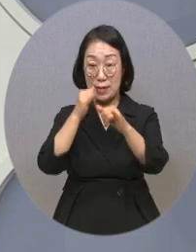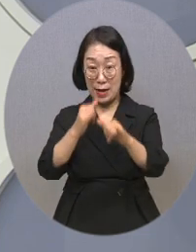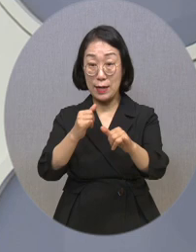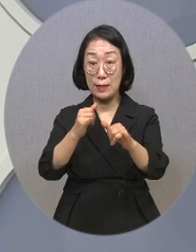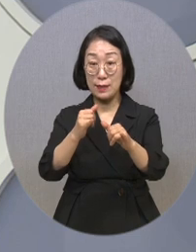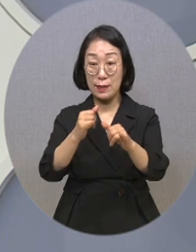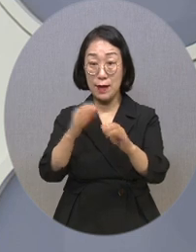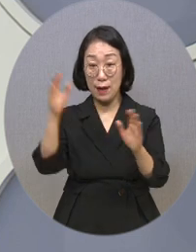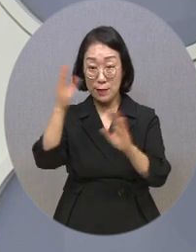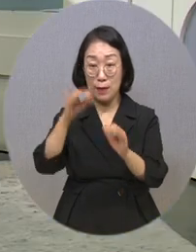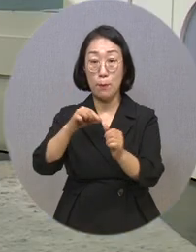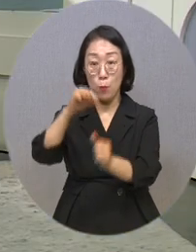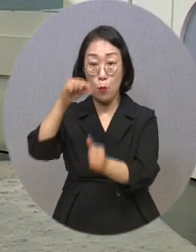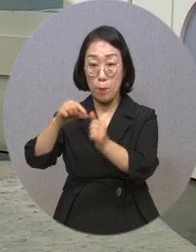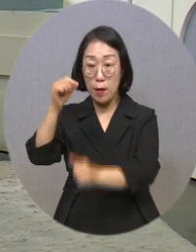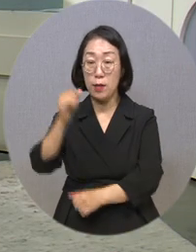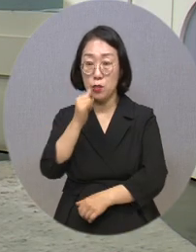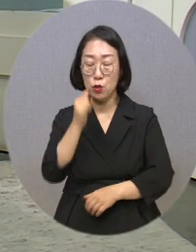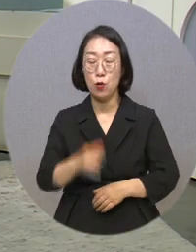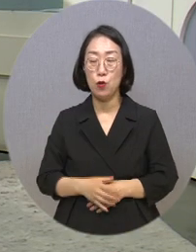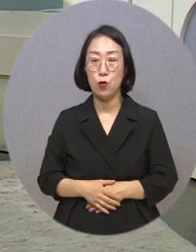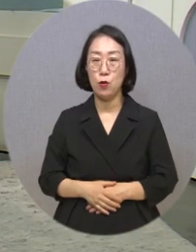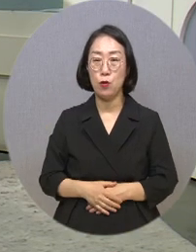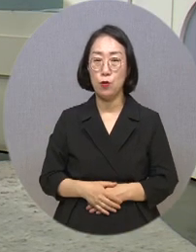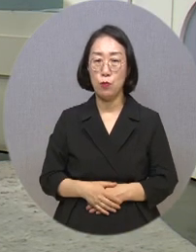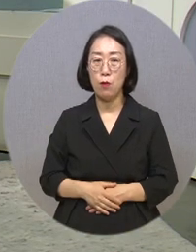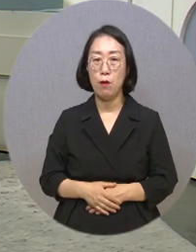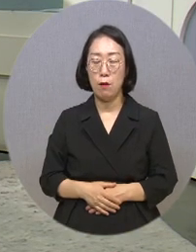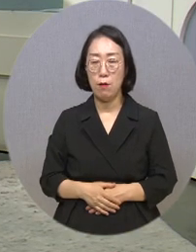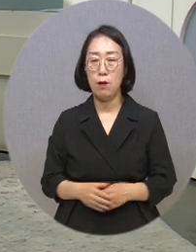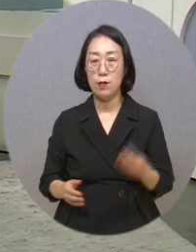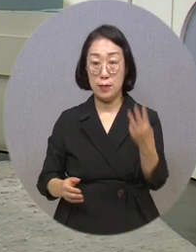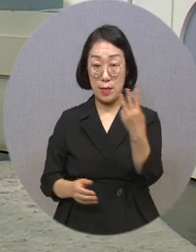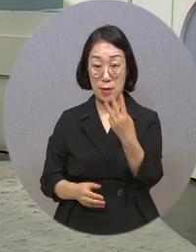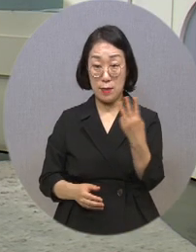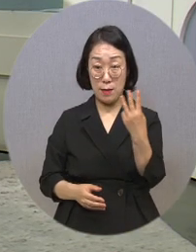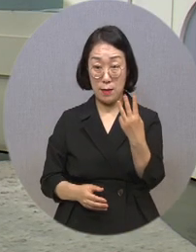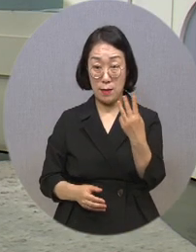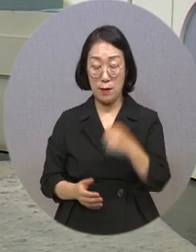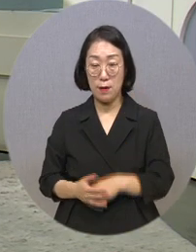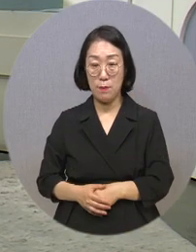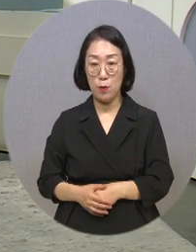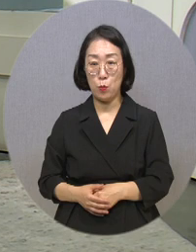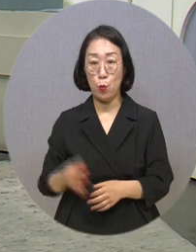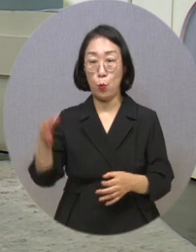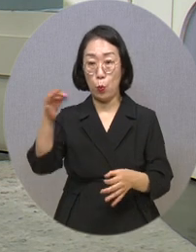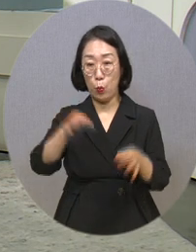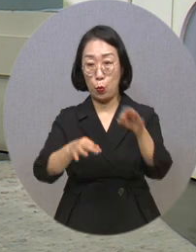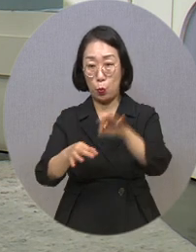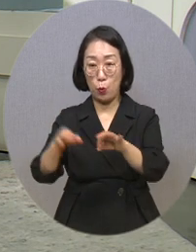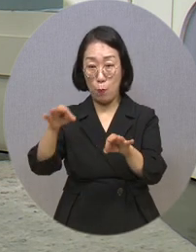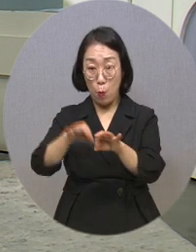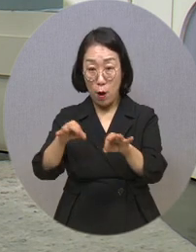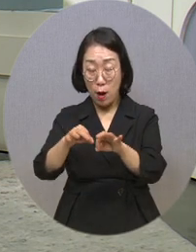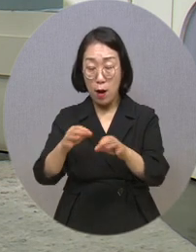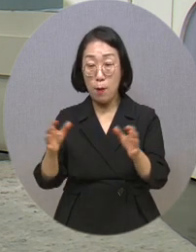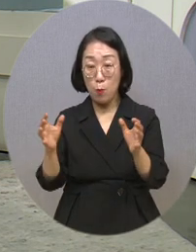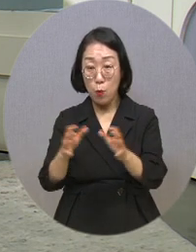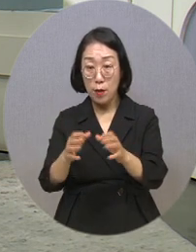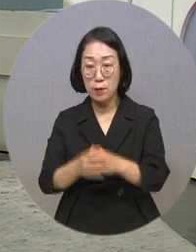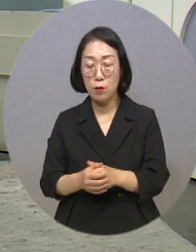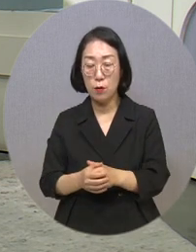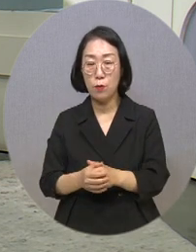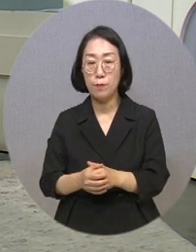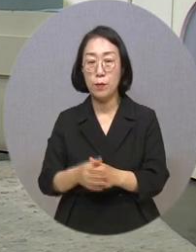하니까 그러니까 하고 있습니다. 세 분이 출자를 해서 소아 장학